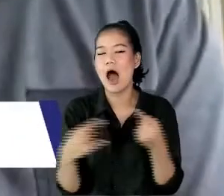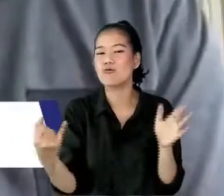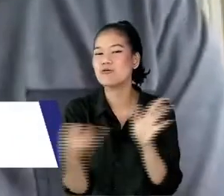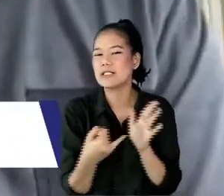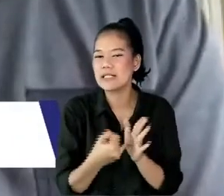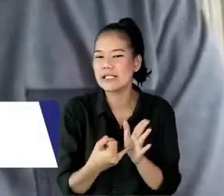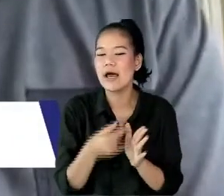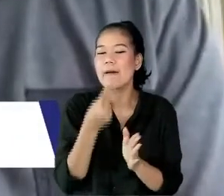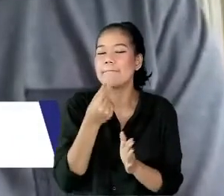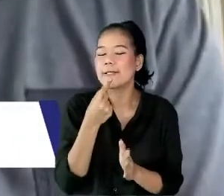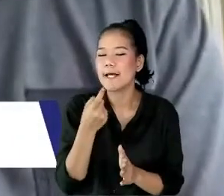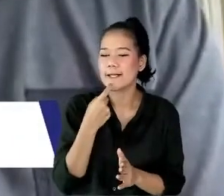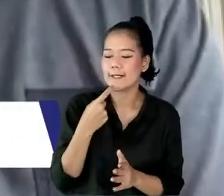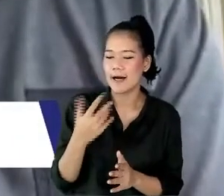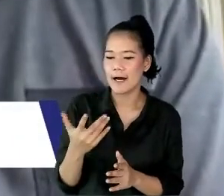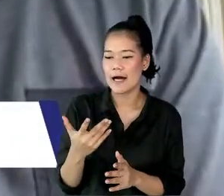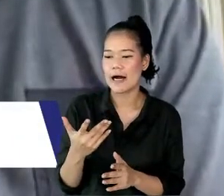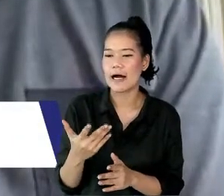Yang ngajak